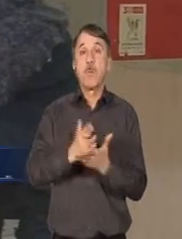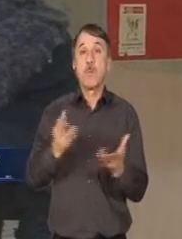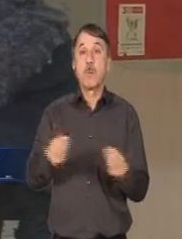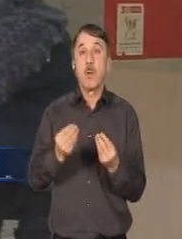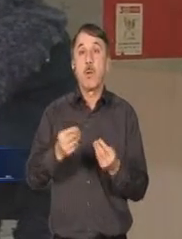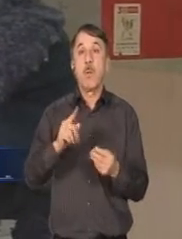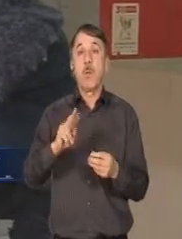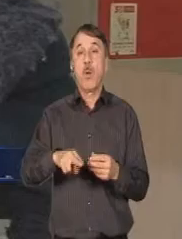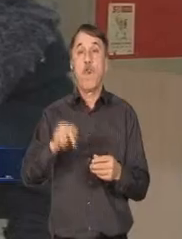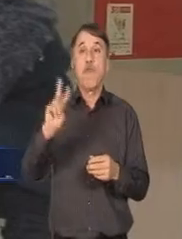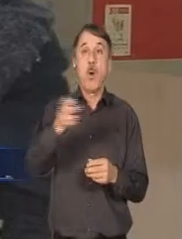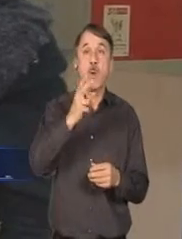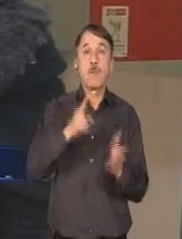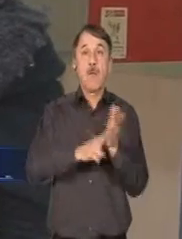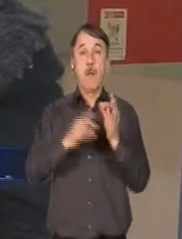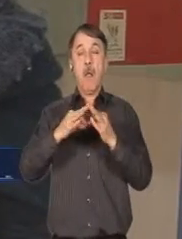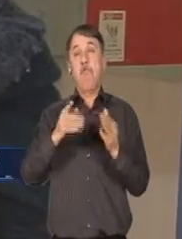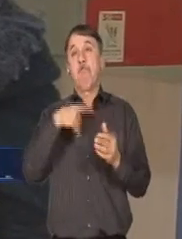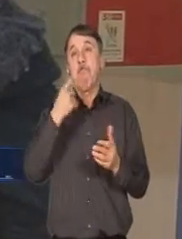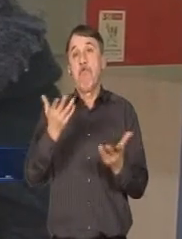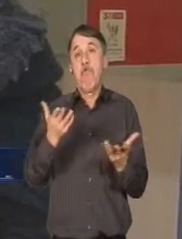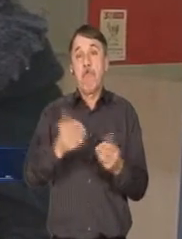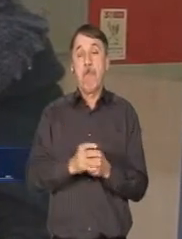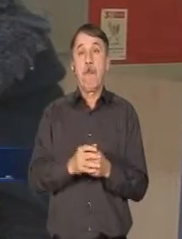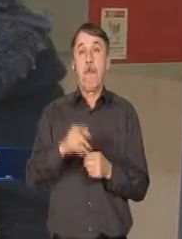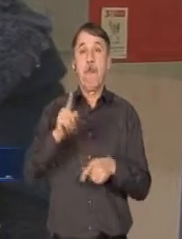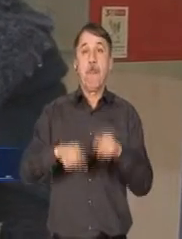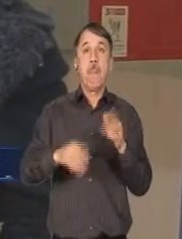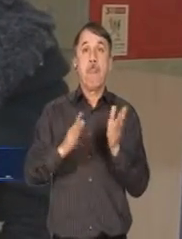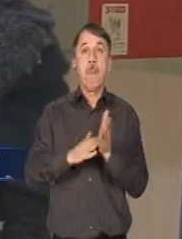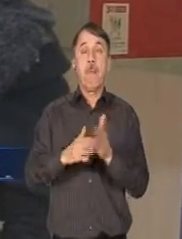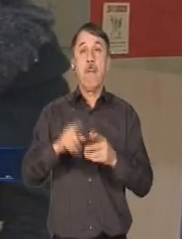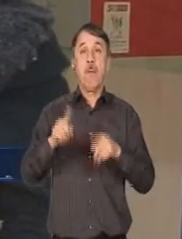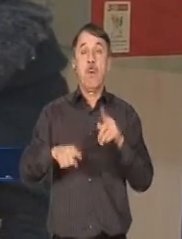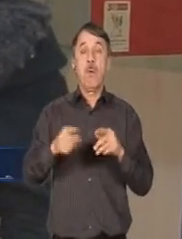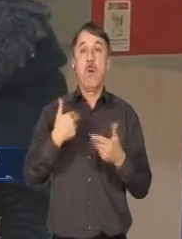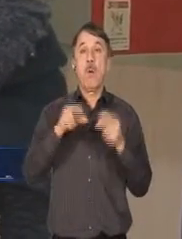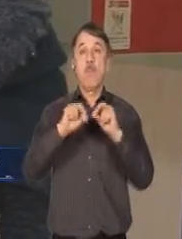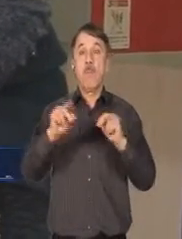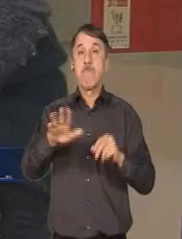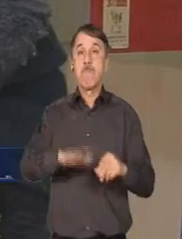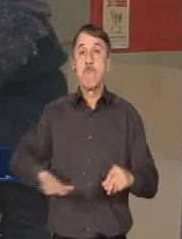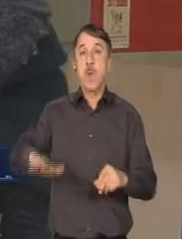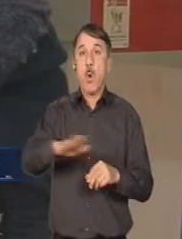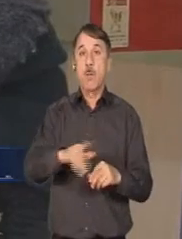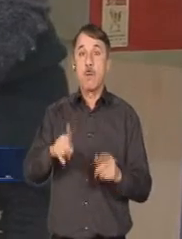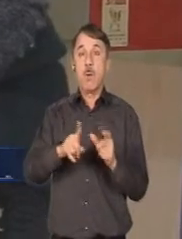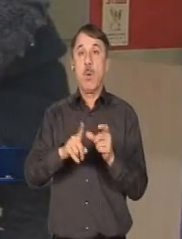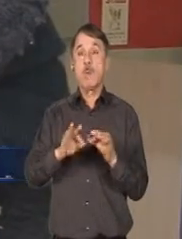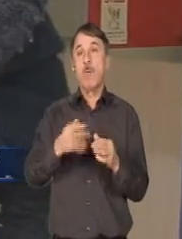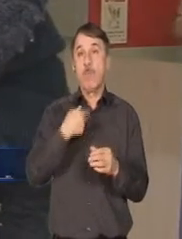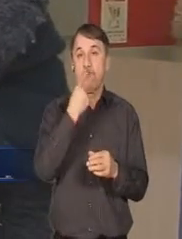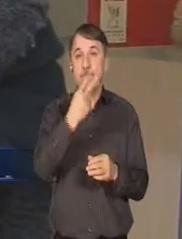samo obrati pažnja na recimo na te zelene površine. Ima jako puno i takvih prostora gde se